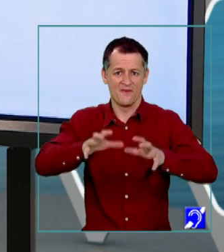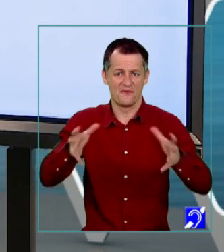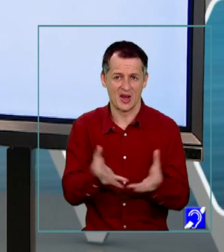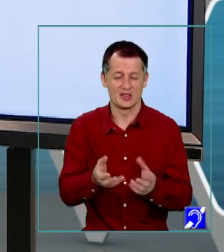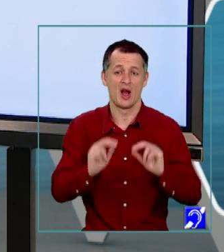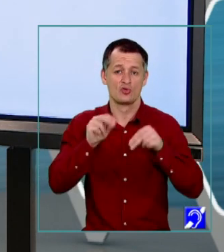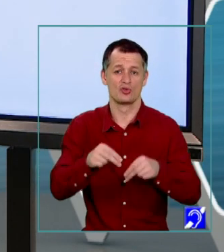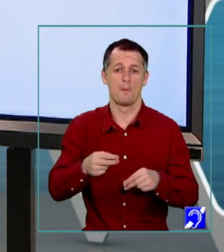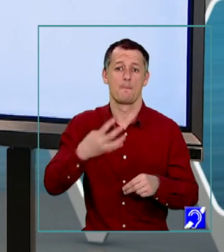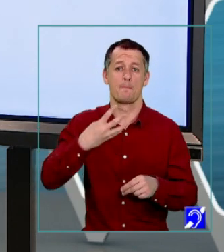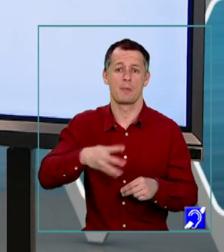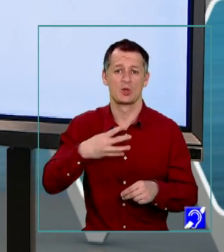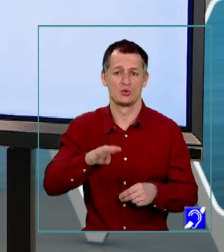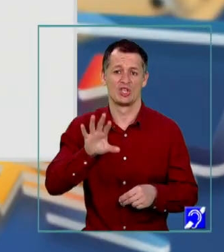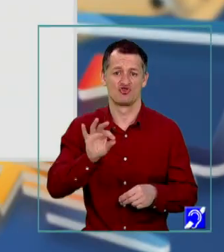450